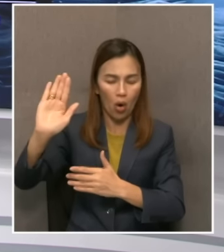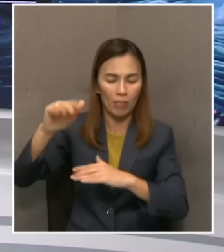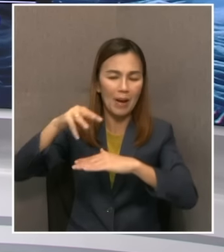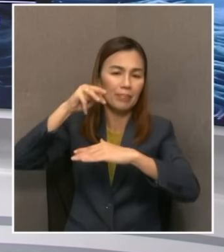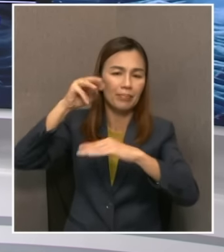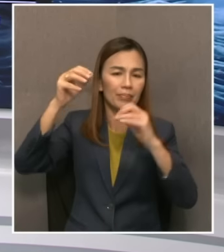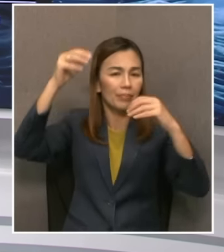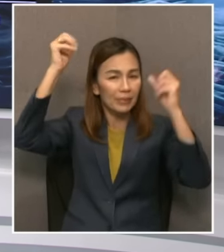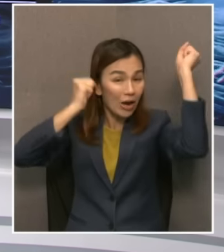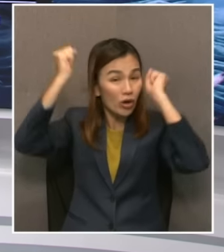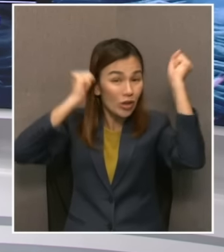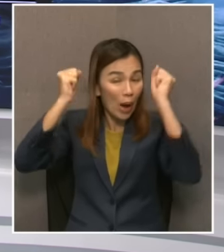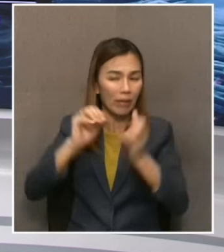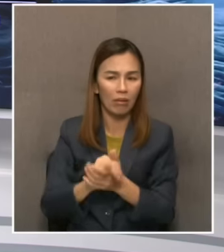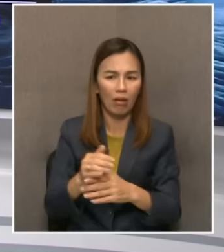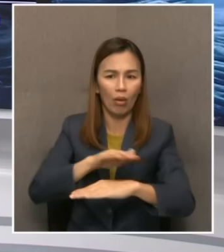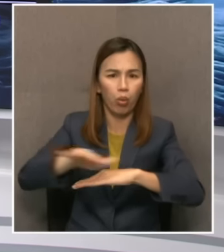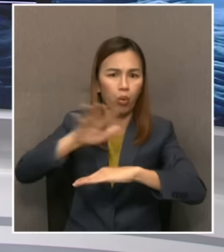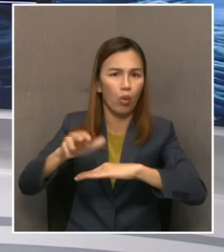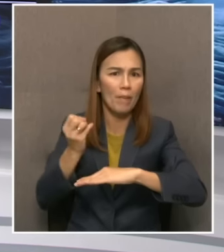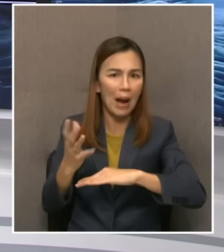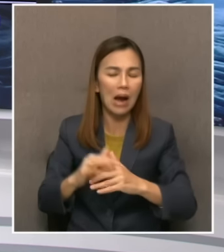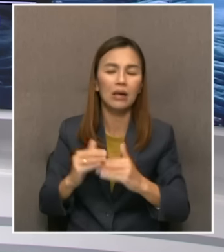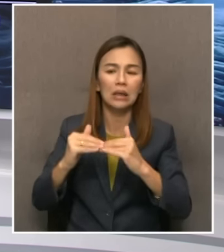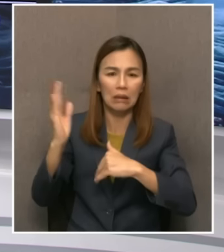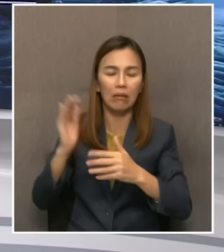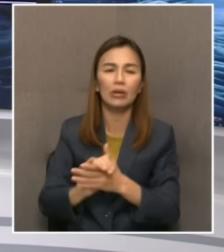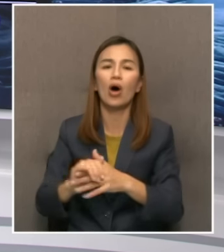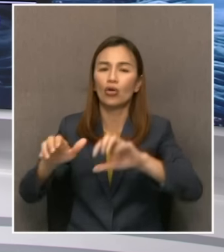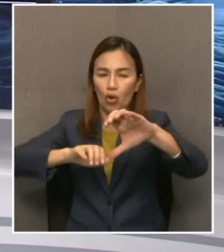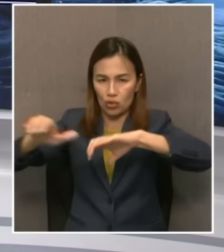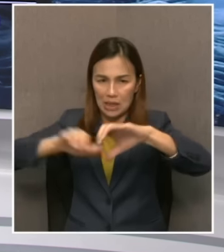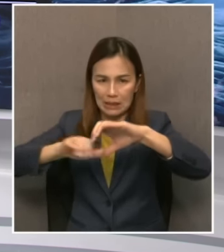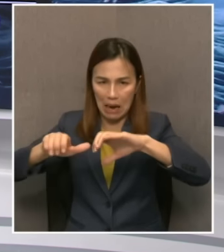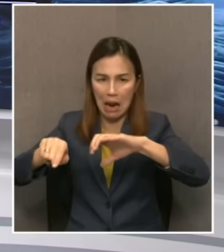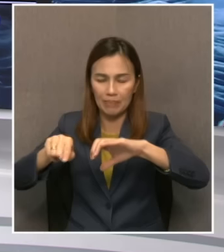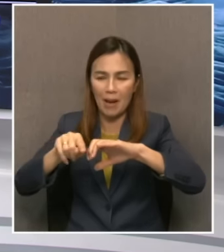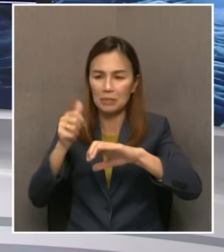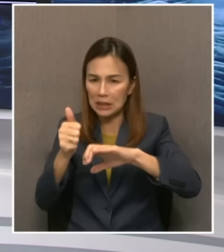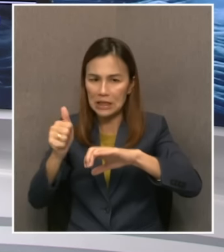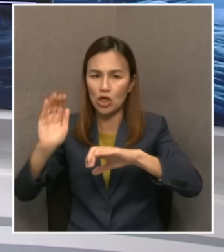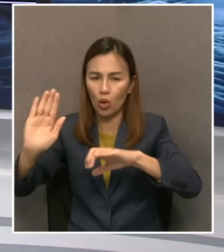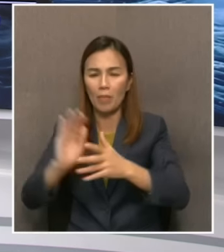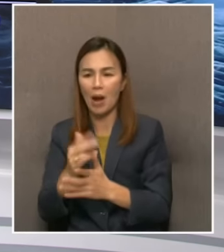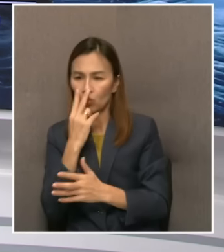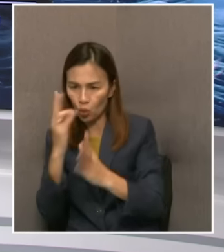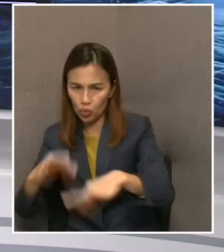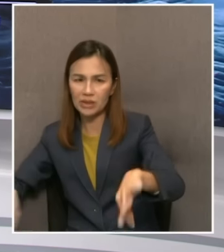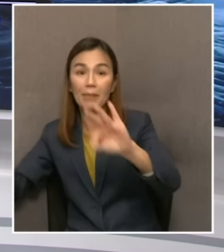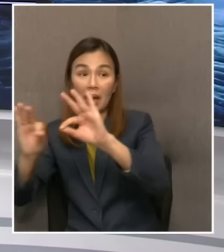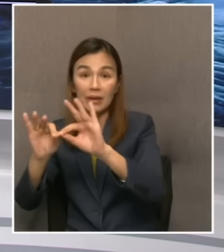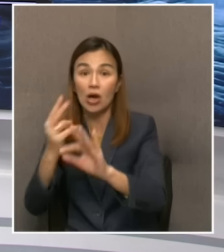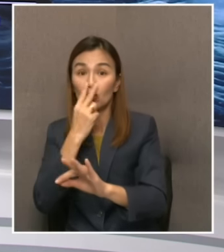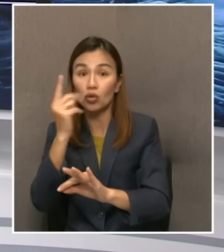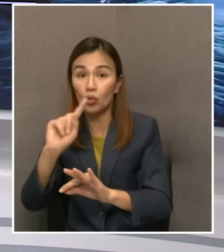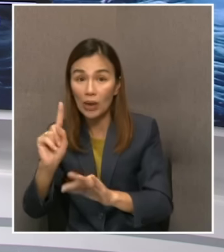ะนั้นเนี่ยก็จะเข้าสู่การจัดการน้ำในระดับชาติกันต่อไปโดยหน่วยงานที่เกี่ยวข้องค่ะต้องมีการเฝ้าระวังพื้นที่ที่